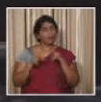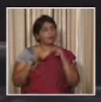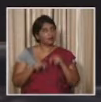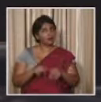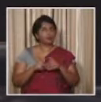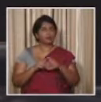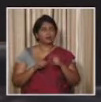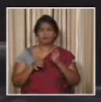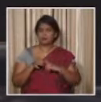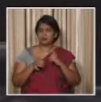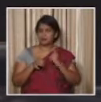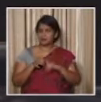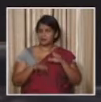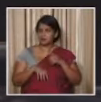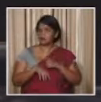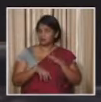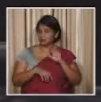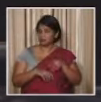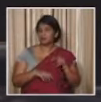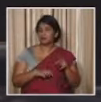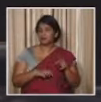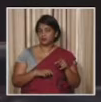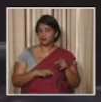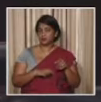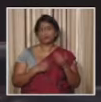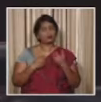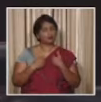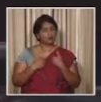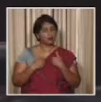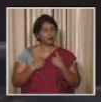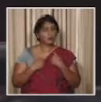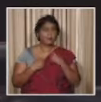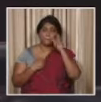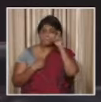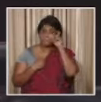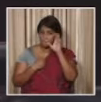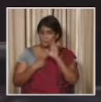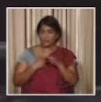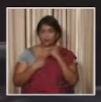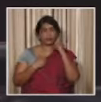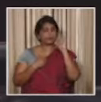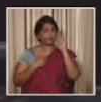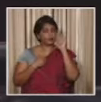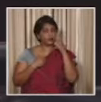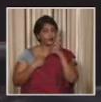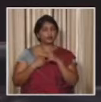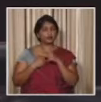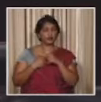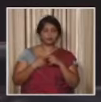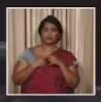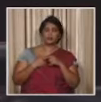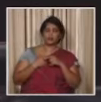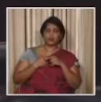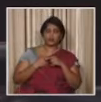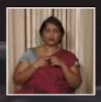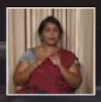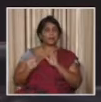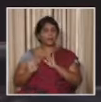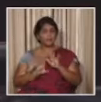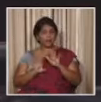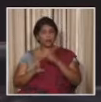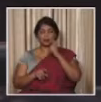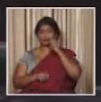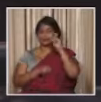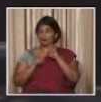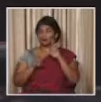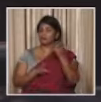මේවා ප්‍රශ්න වෙන වෙලාවක අපි බලන්න වෙනවා මේ විශේෂයෙන්ම මේ පාලකයාත්